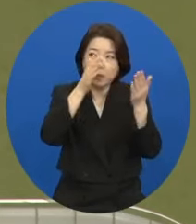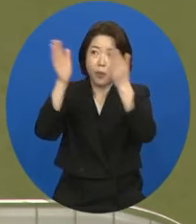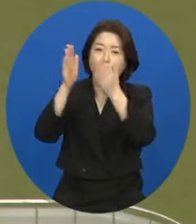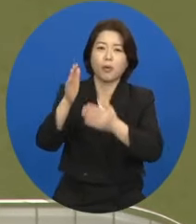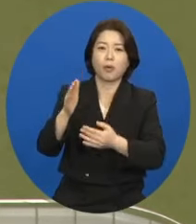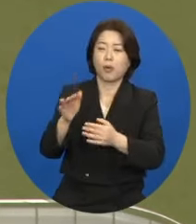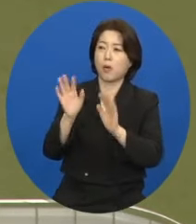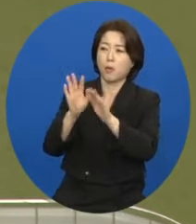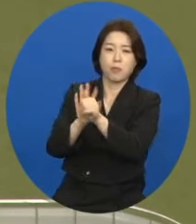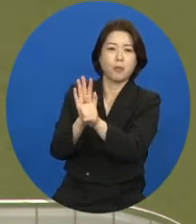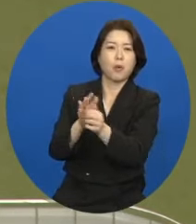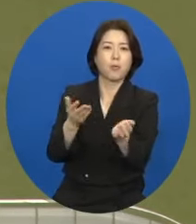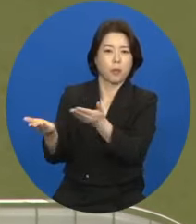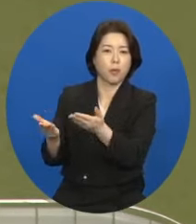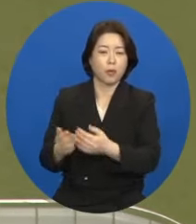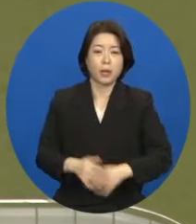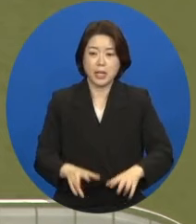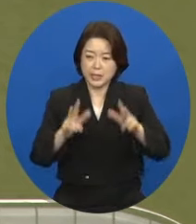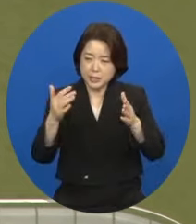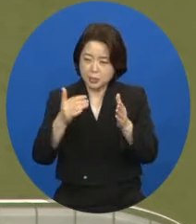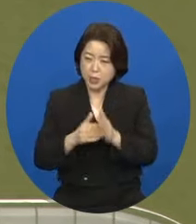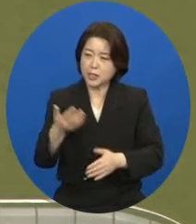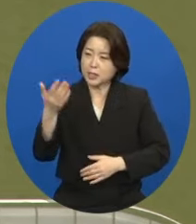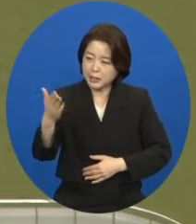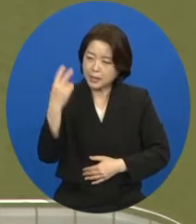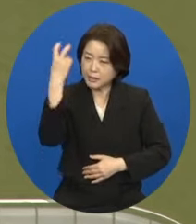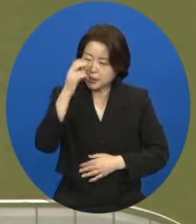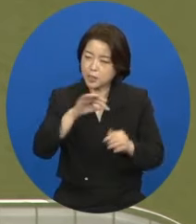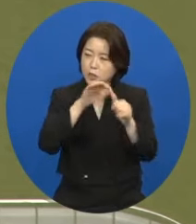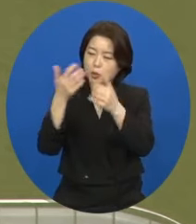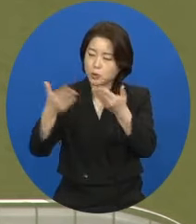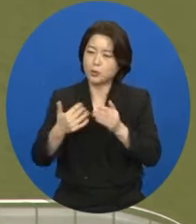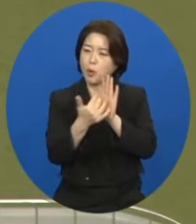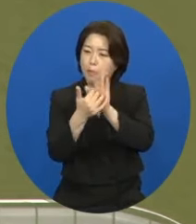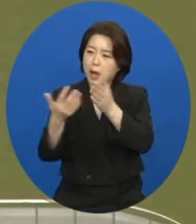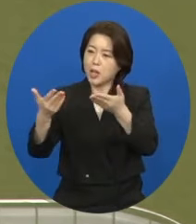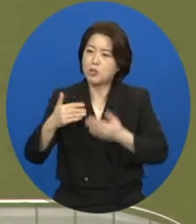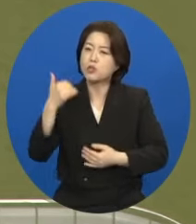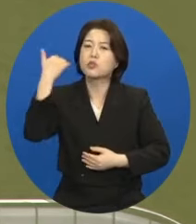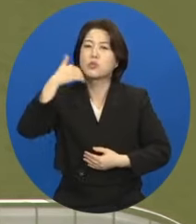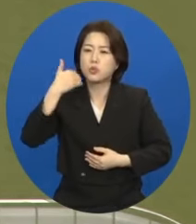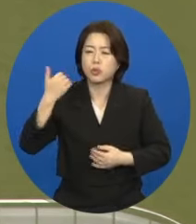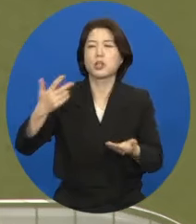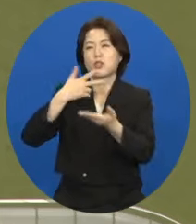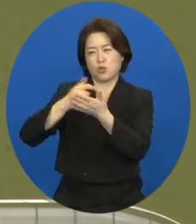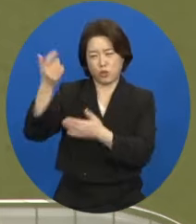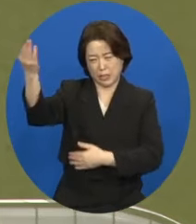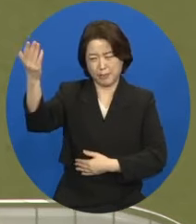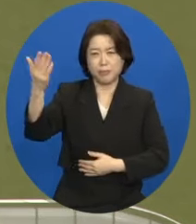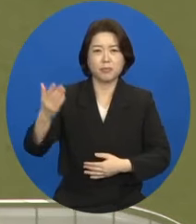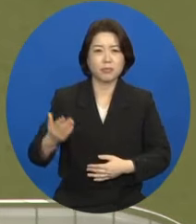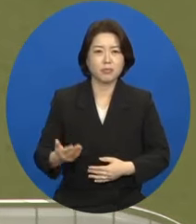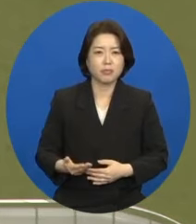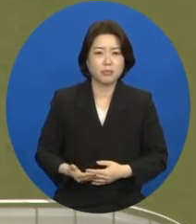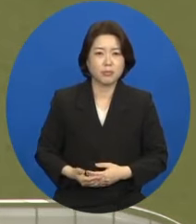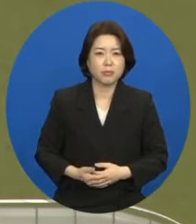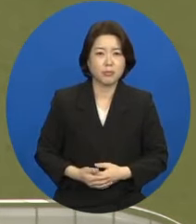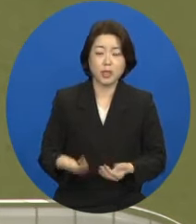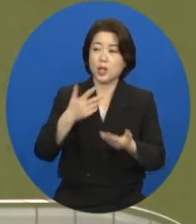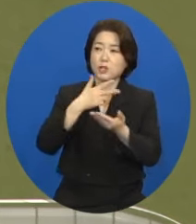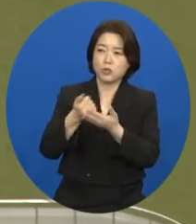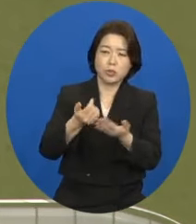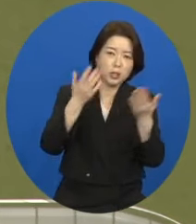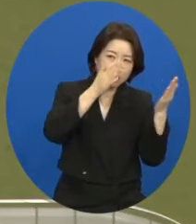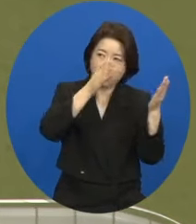것이죠. 지금까지 당신을 지켜주시고 막아주시고 하신 분이 주님 아닙니까?